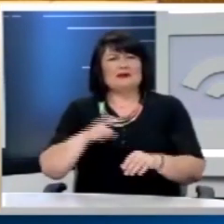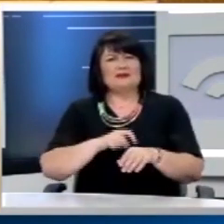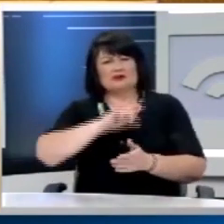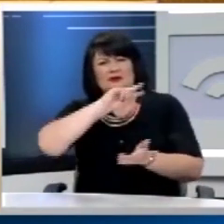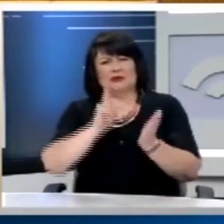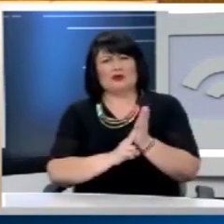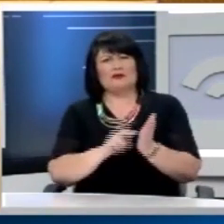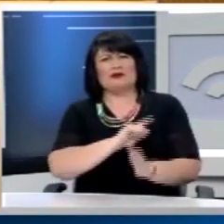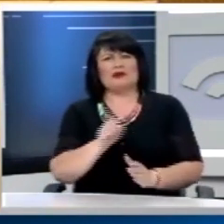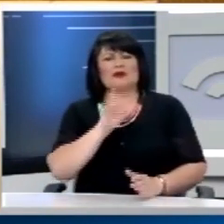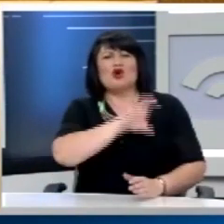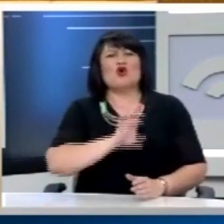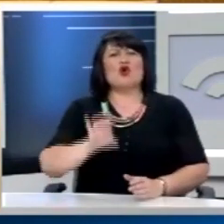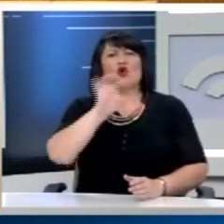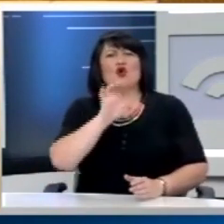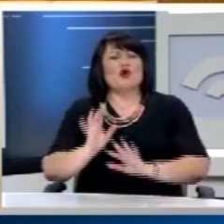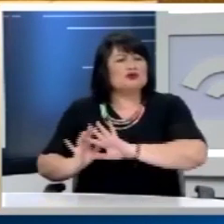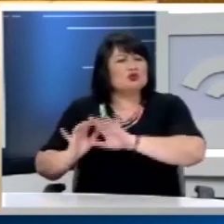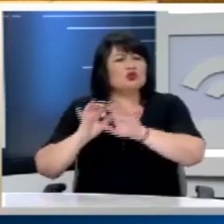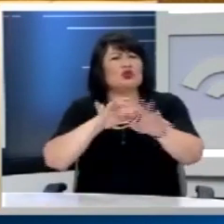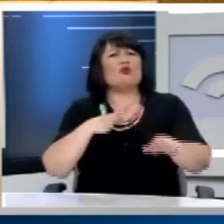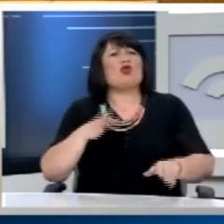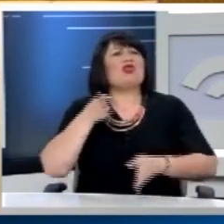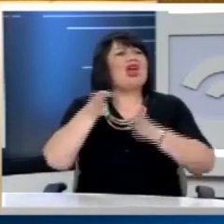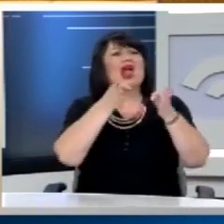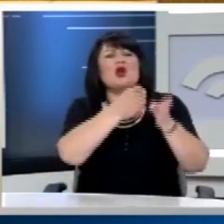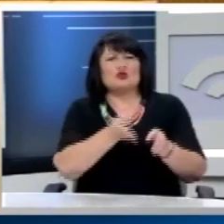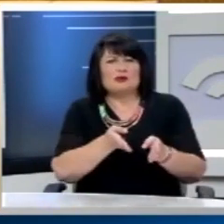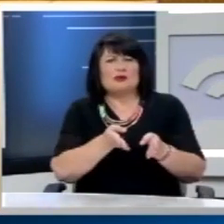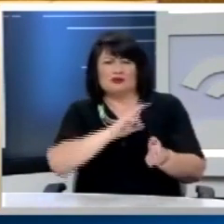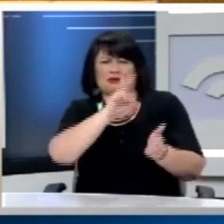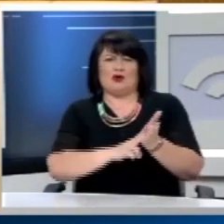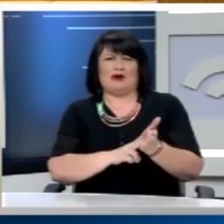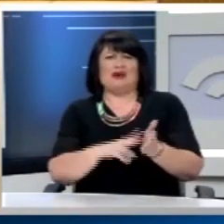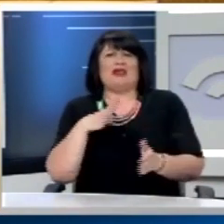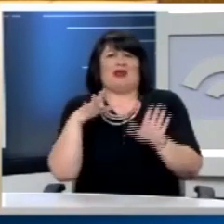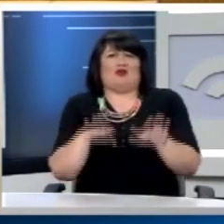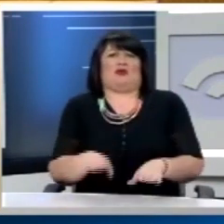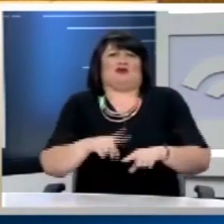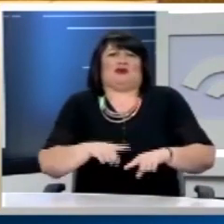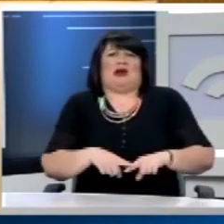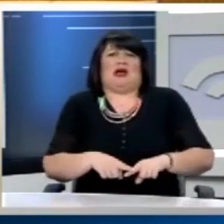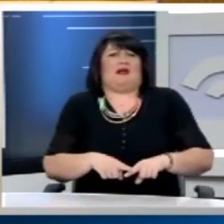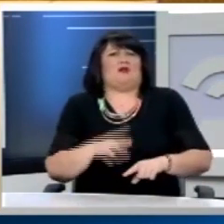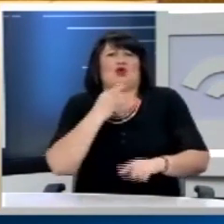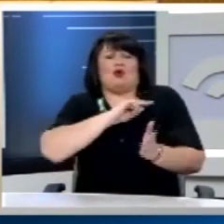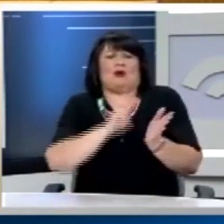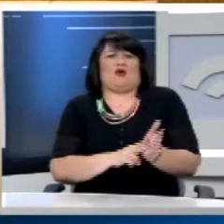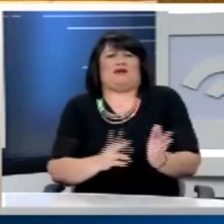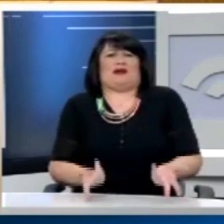προσφύγων να πάνε στις χώρες προορισμού τους, αφού οι άνθρωποι αυτοί δεν θέλουν να μείνουν στην Ελλάδα. Όπως είναι